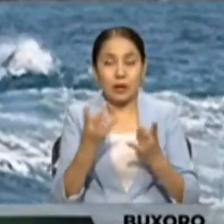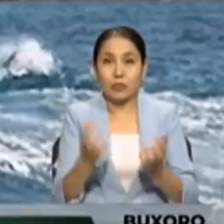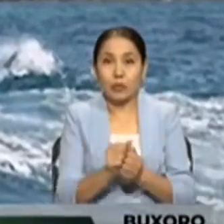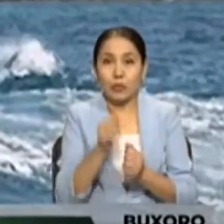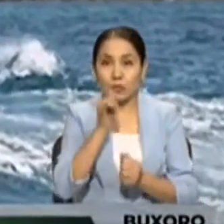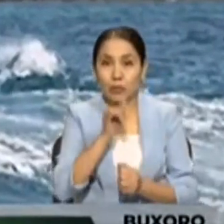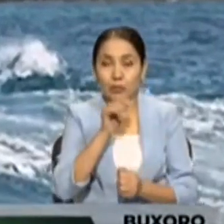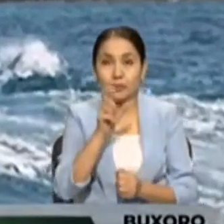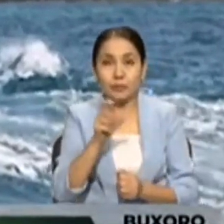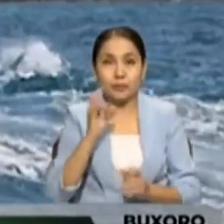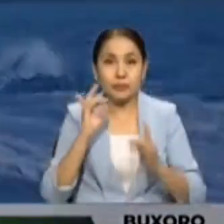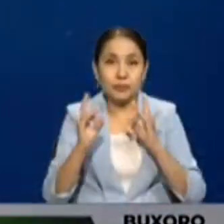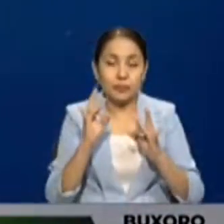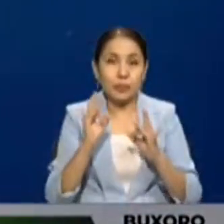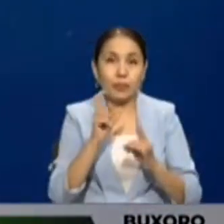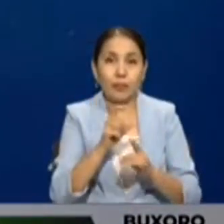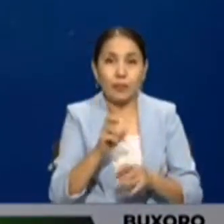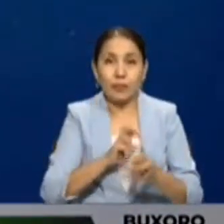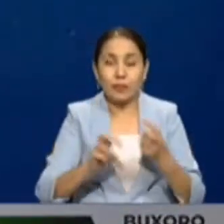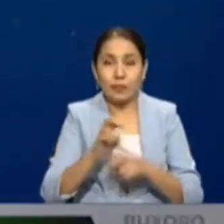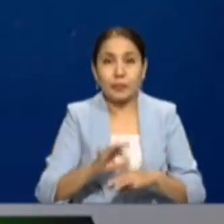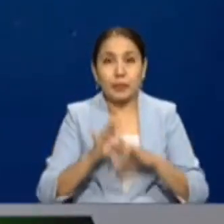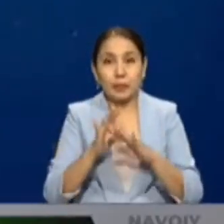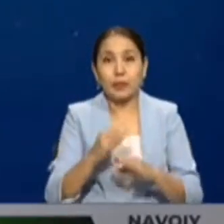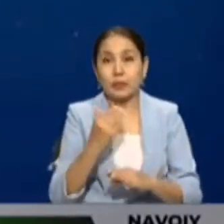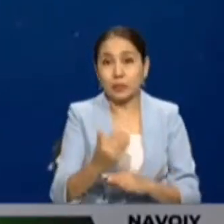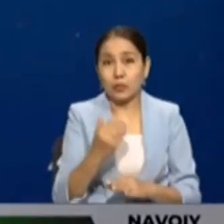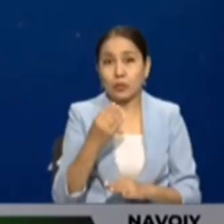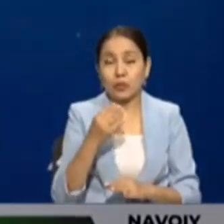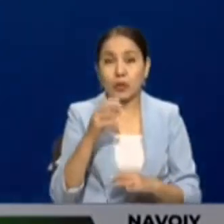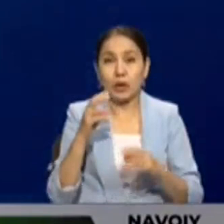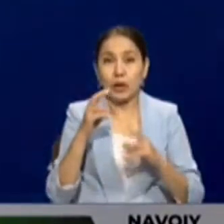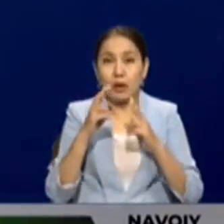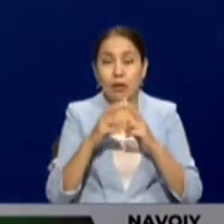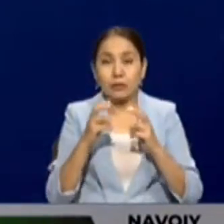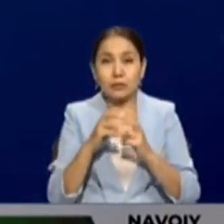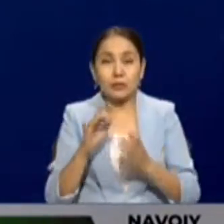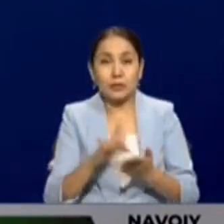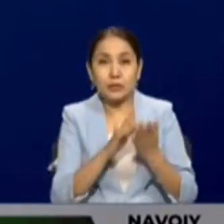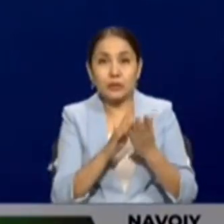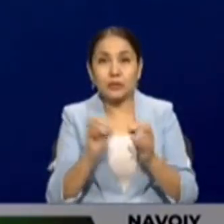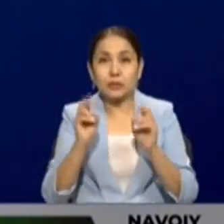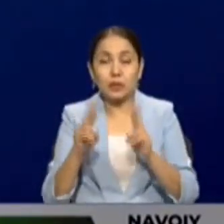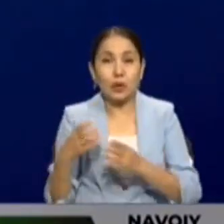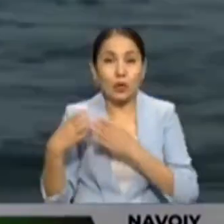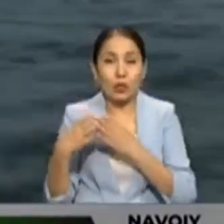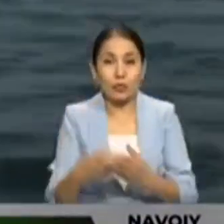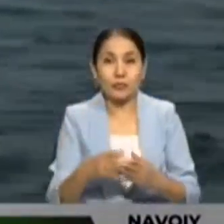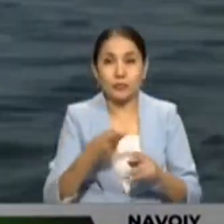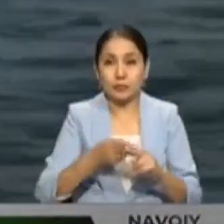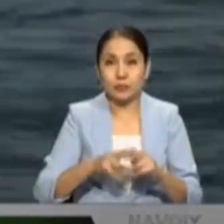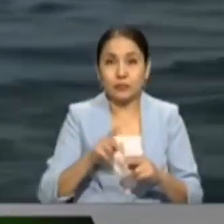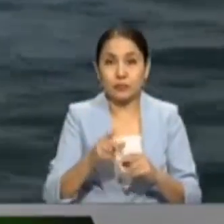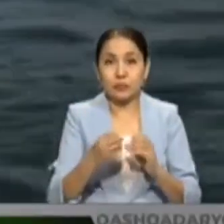Qidiruv ishlari suvosti shovqinlari qayd etilgan hududda olib borilyapti. Ocean Gate Expeditions xususiy sayyohlik kompaniyasiga tegishli